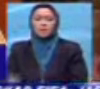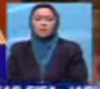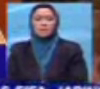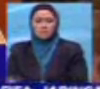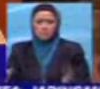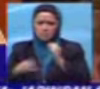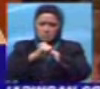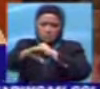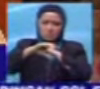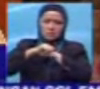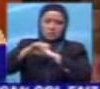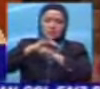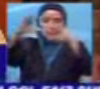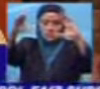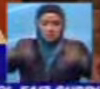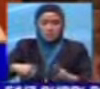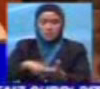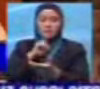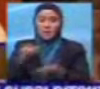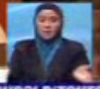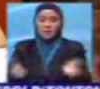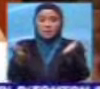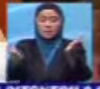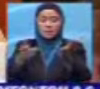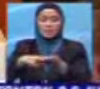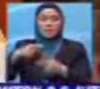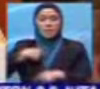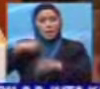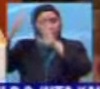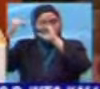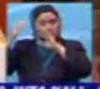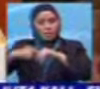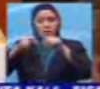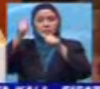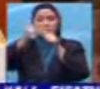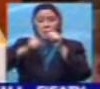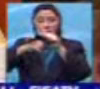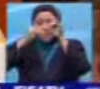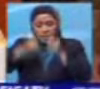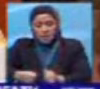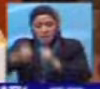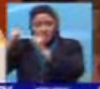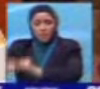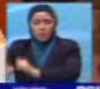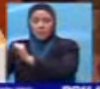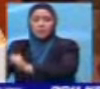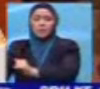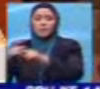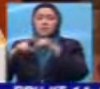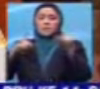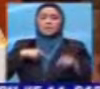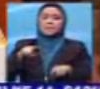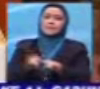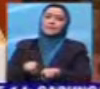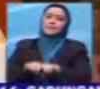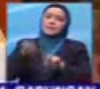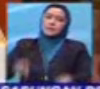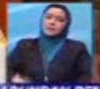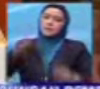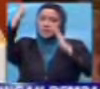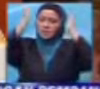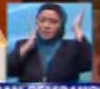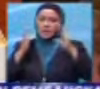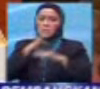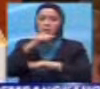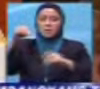dipergalakan. I wish every individual as a Malaysian also, even in our house, I think we should contribute